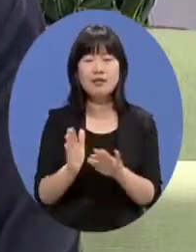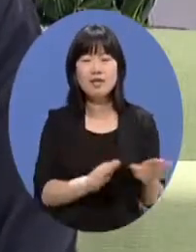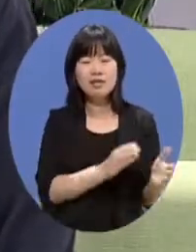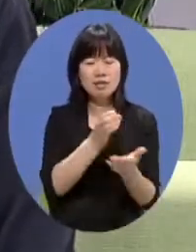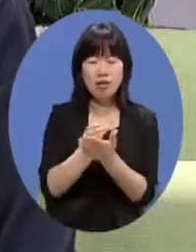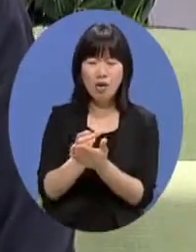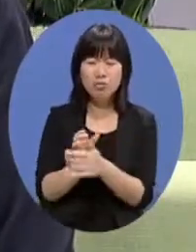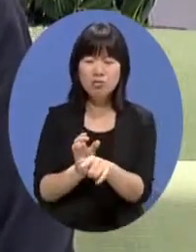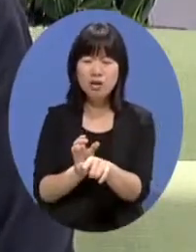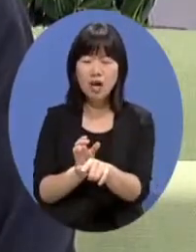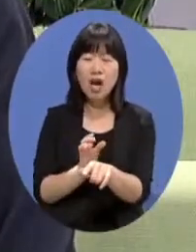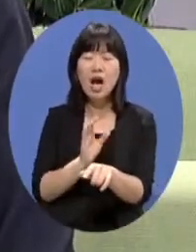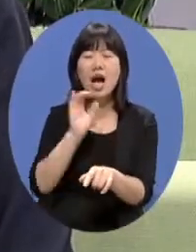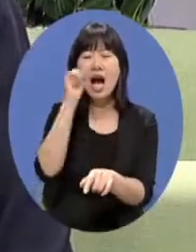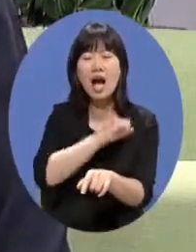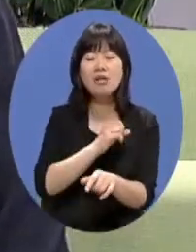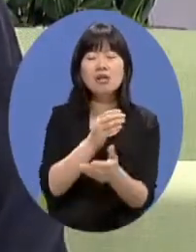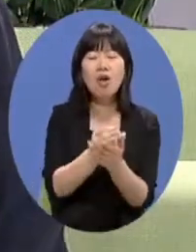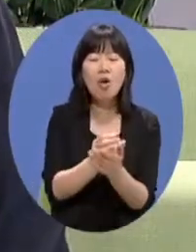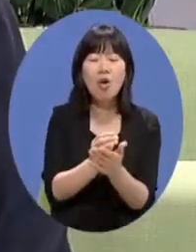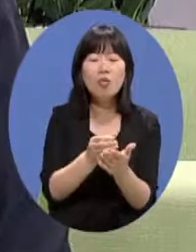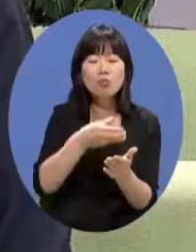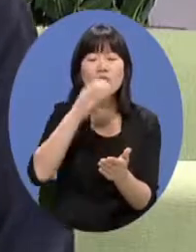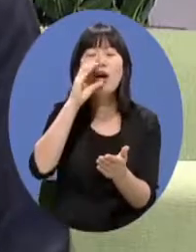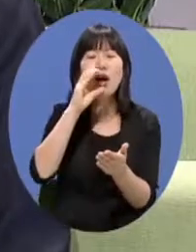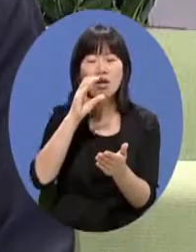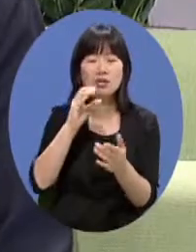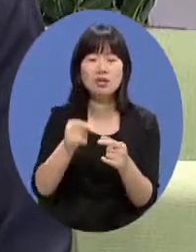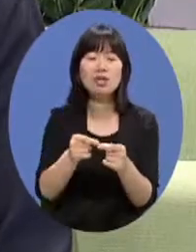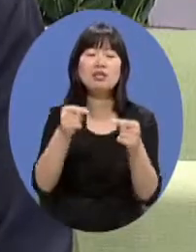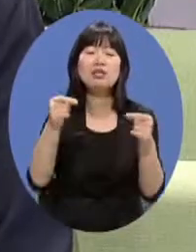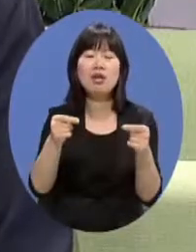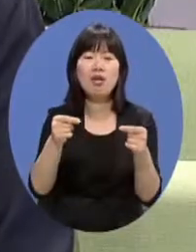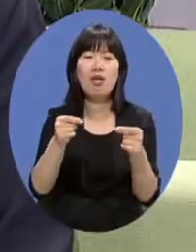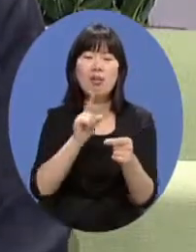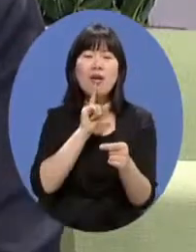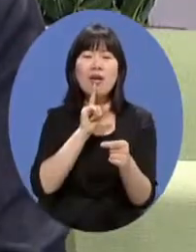그럼 아 이거 컵, 컵 물 마셔. 이 정도로 늘려서